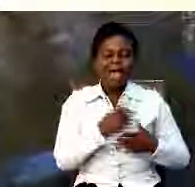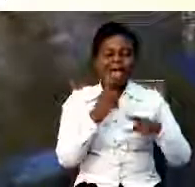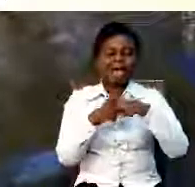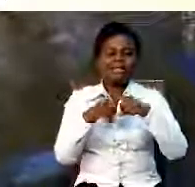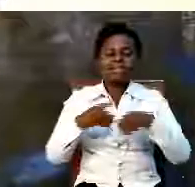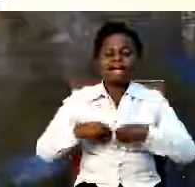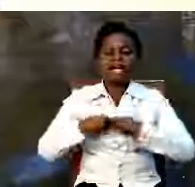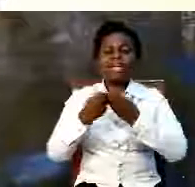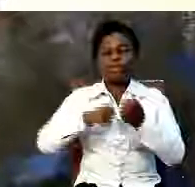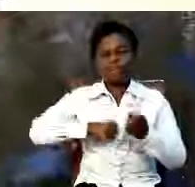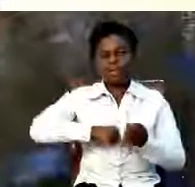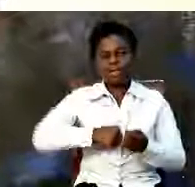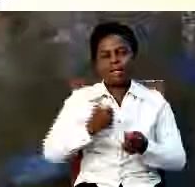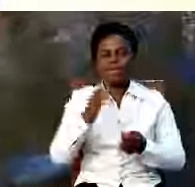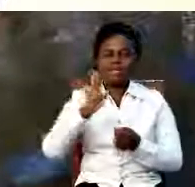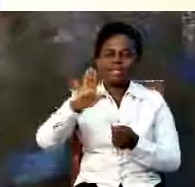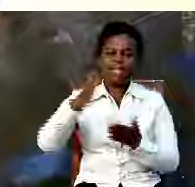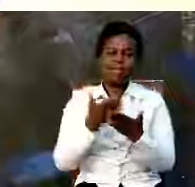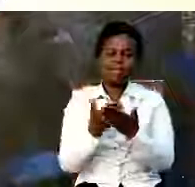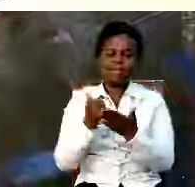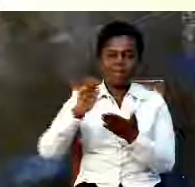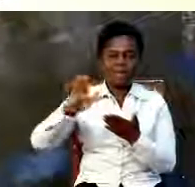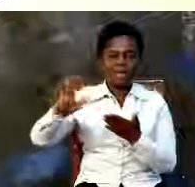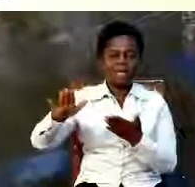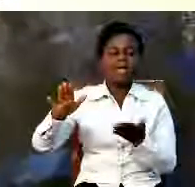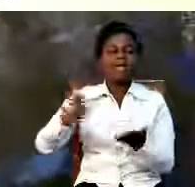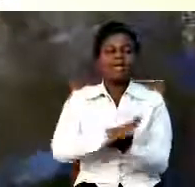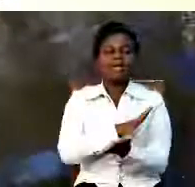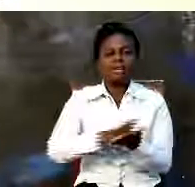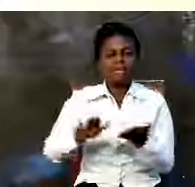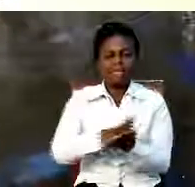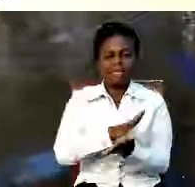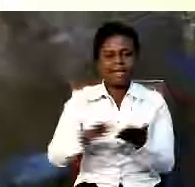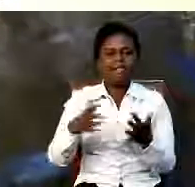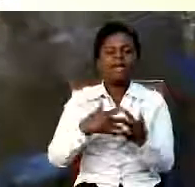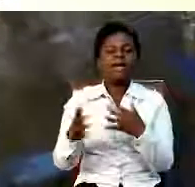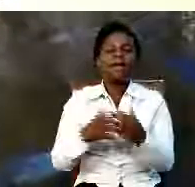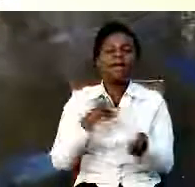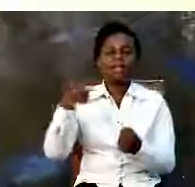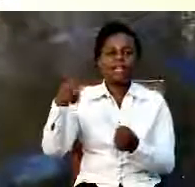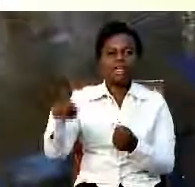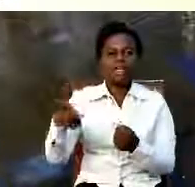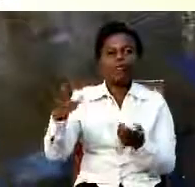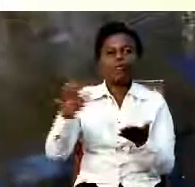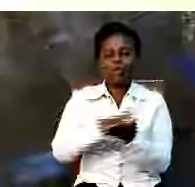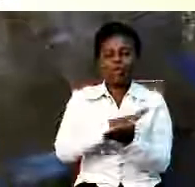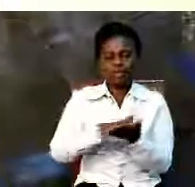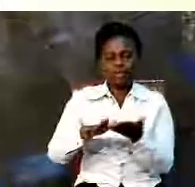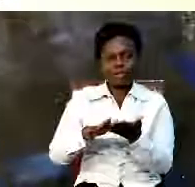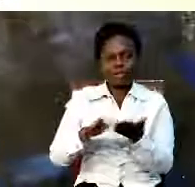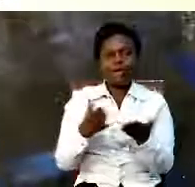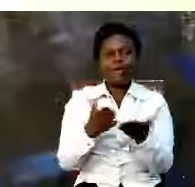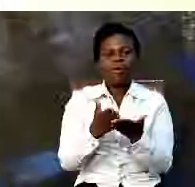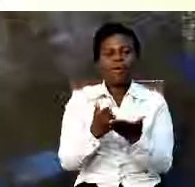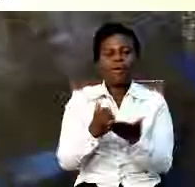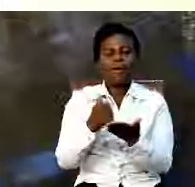nafsi yake kwa ajili yake ili alitakase. Alifanya hivyo kwa kuliosha kwa maji na kwa neno lake,